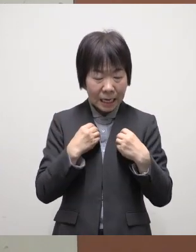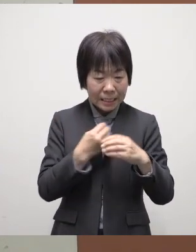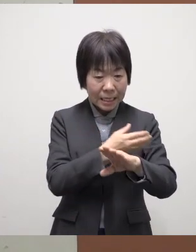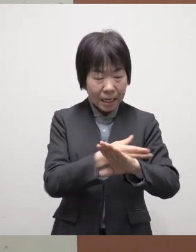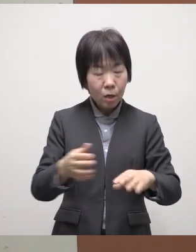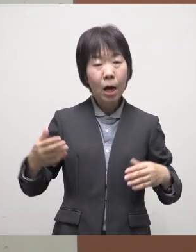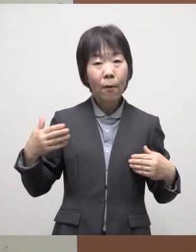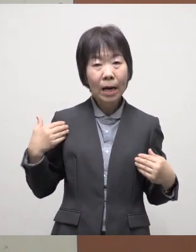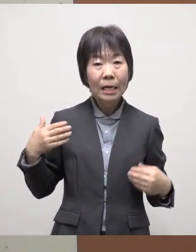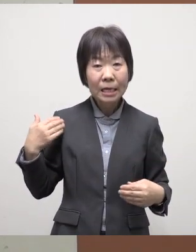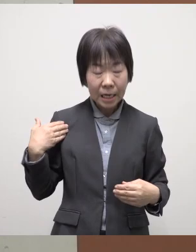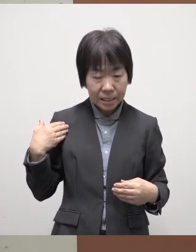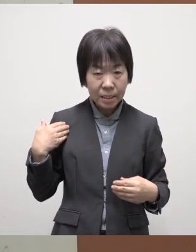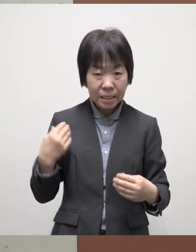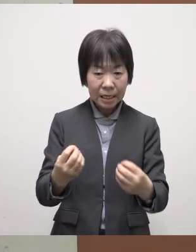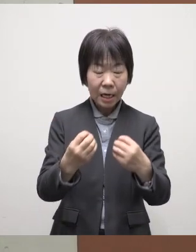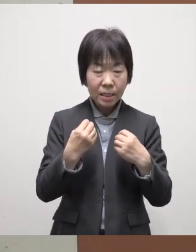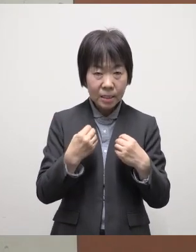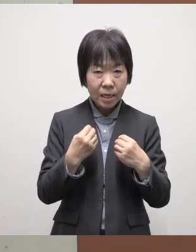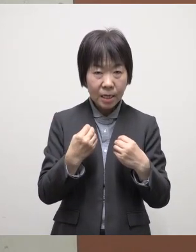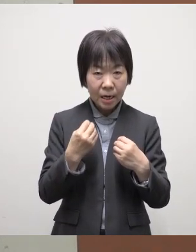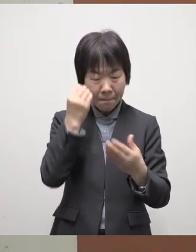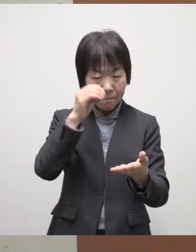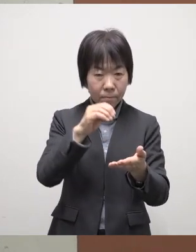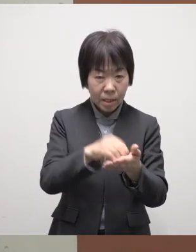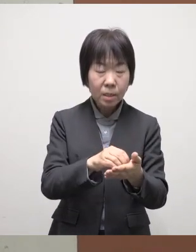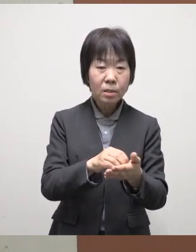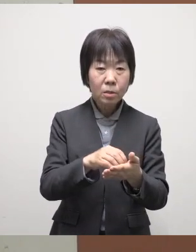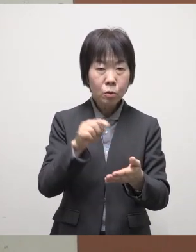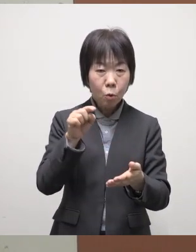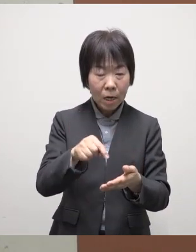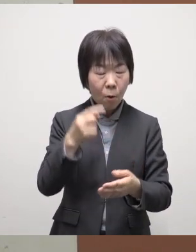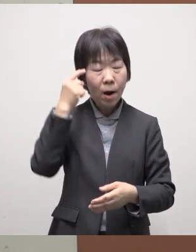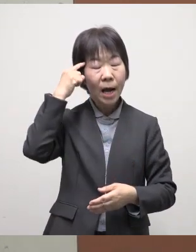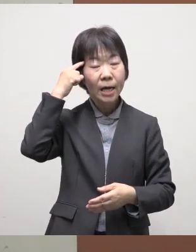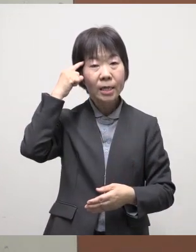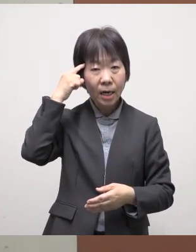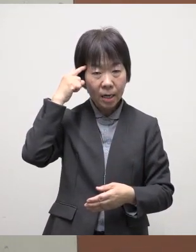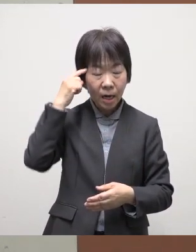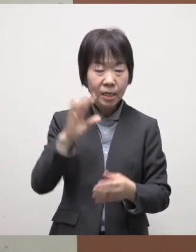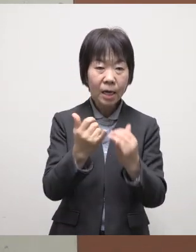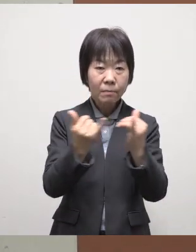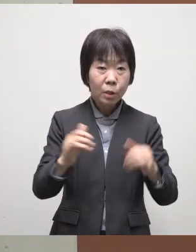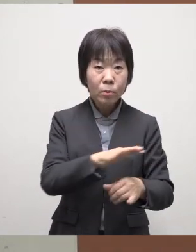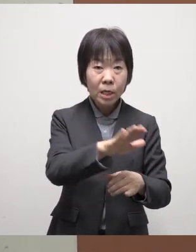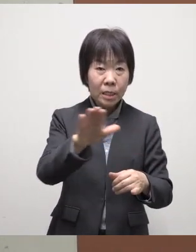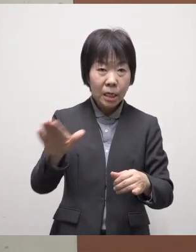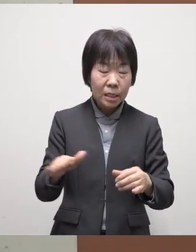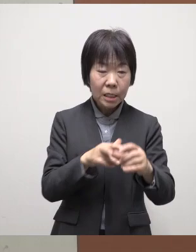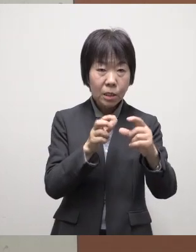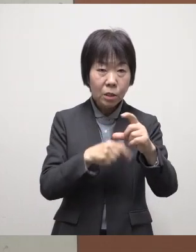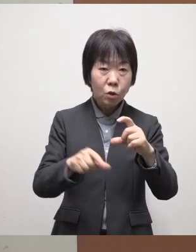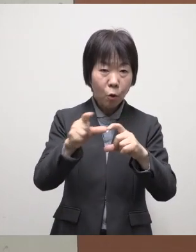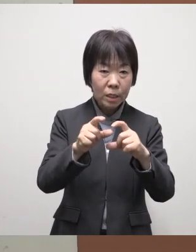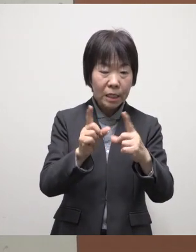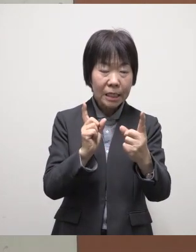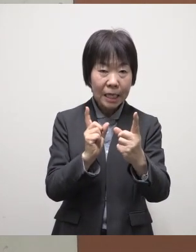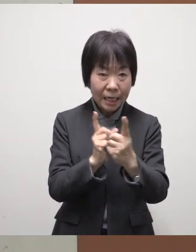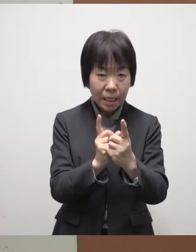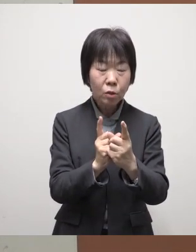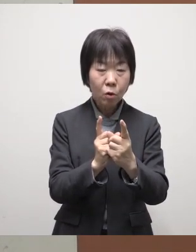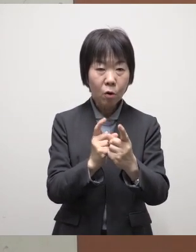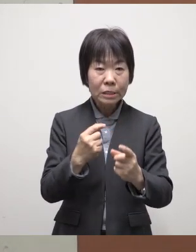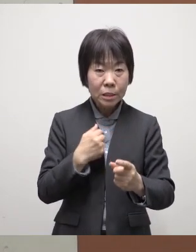明らかでない感染が明らかになったということを考えながらやはり県民の皆さんによりこういった対策を